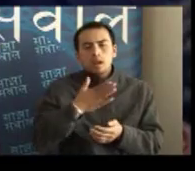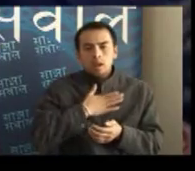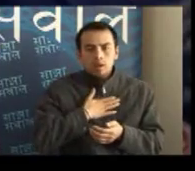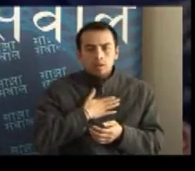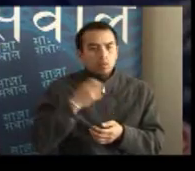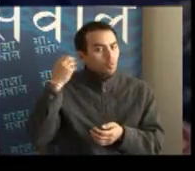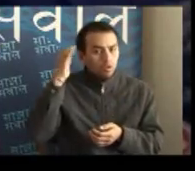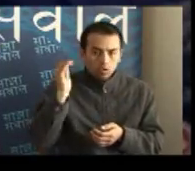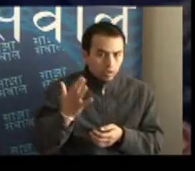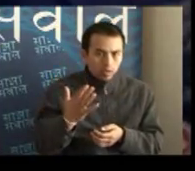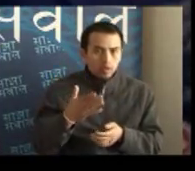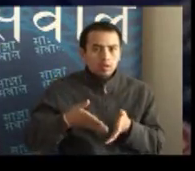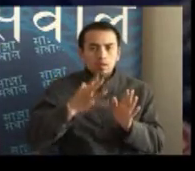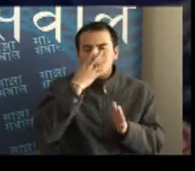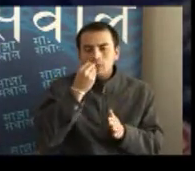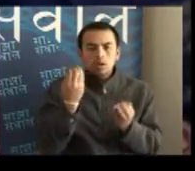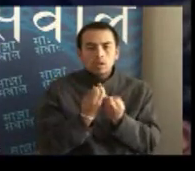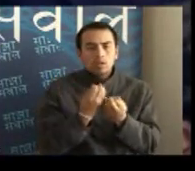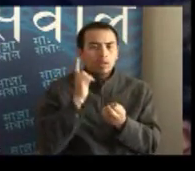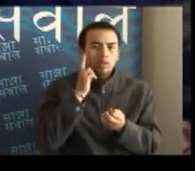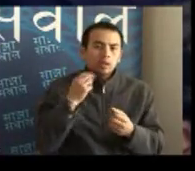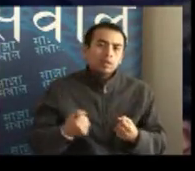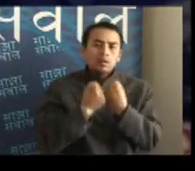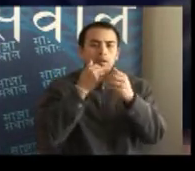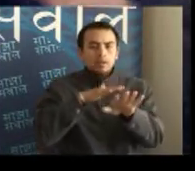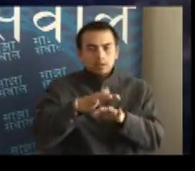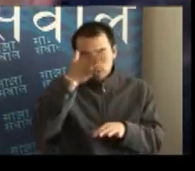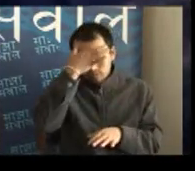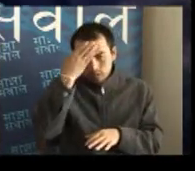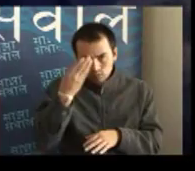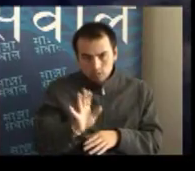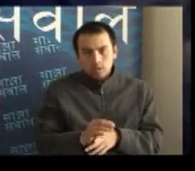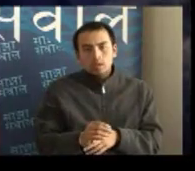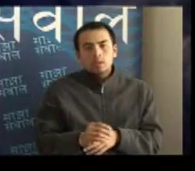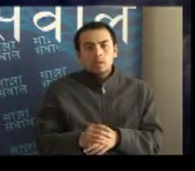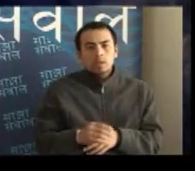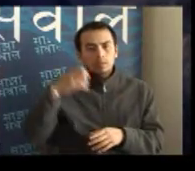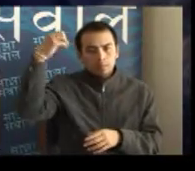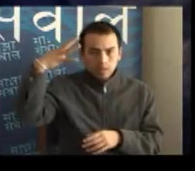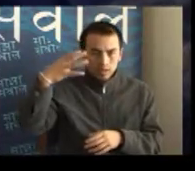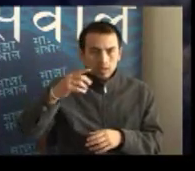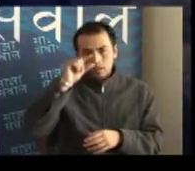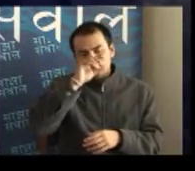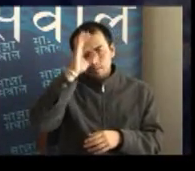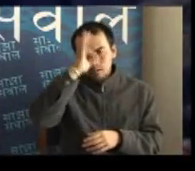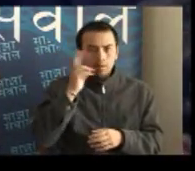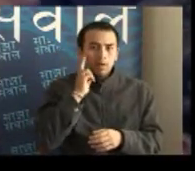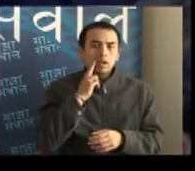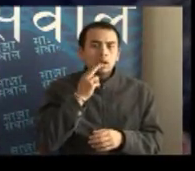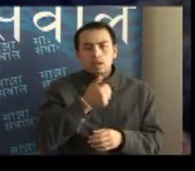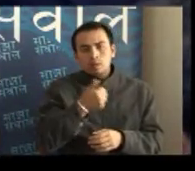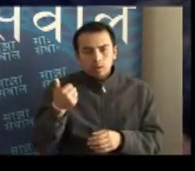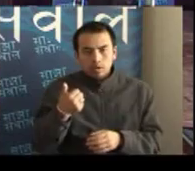हामीले सुन्न सक्दैनौँ, त्यो बाटोको अप्ठ्यारोले गर्दा बैरारलाई एक्सिडेन्ट हुने धेरै सम्भावना हुन्छ। बत्ती अथवा विशेष बैरारको लागि